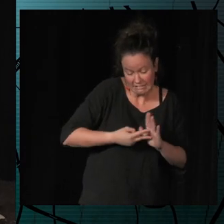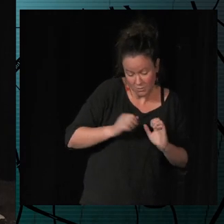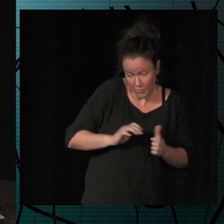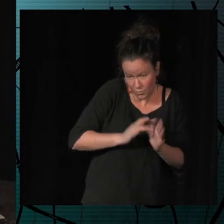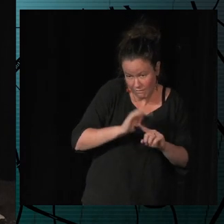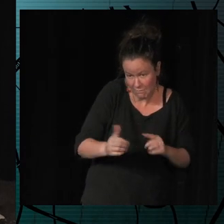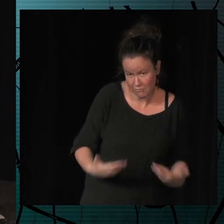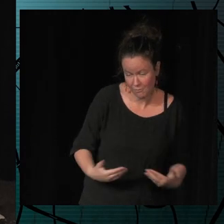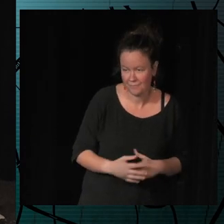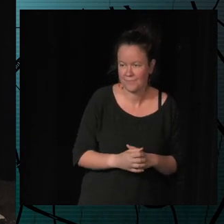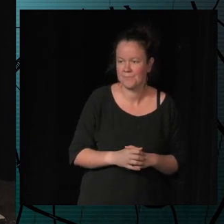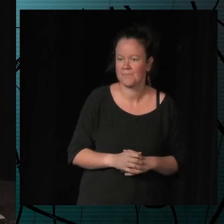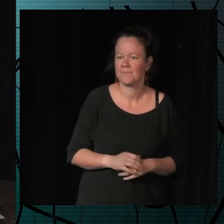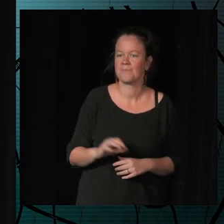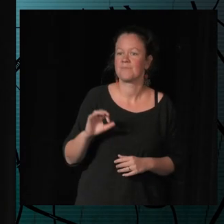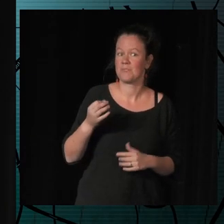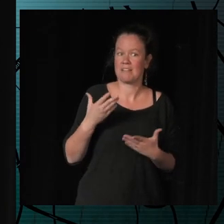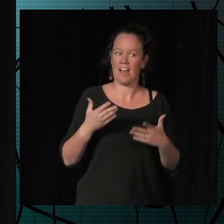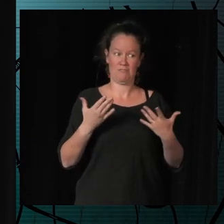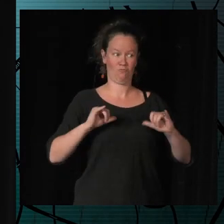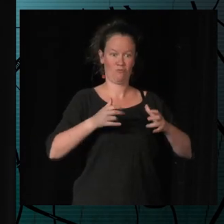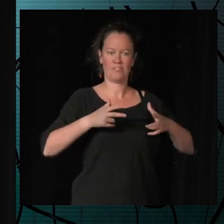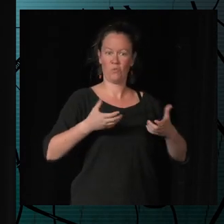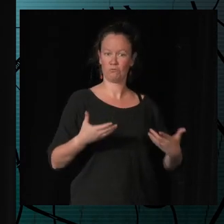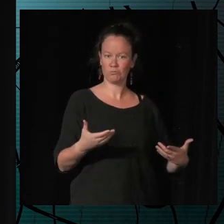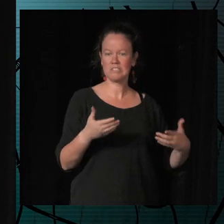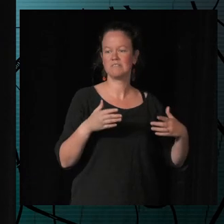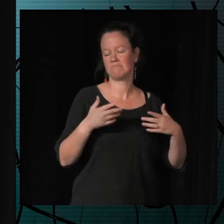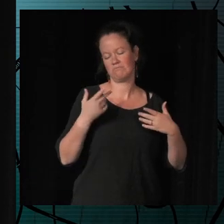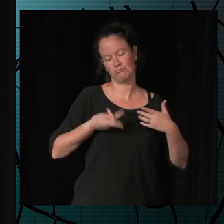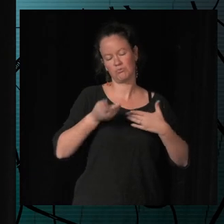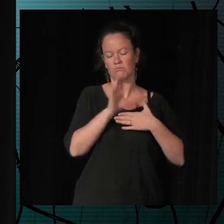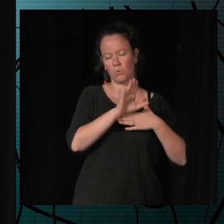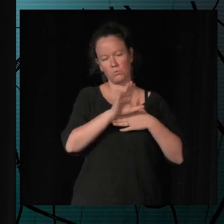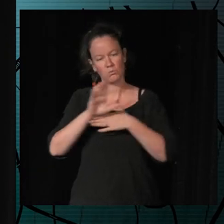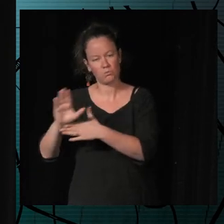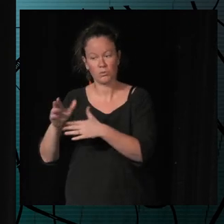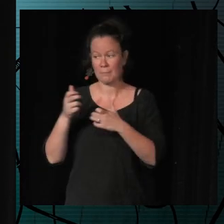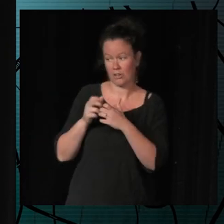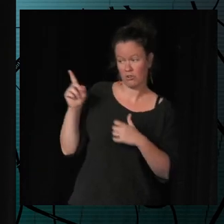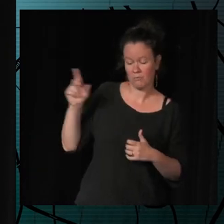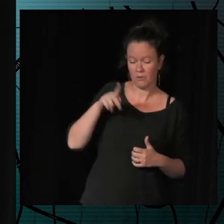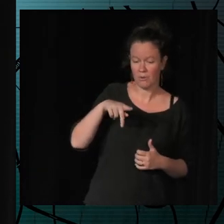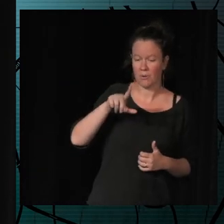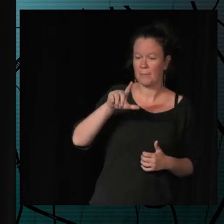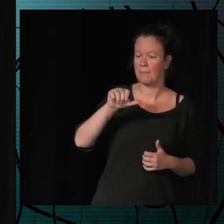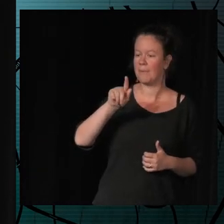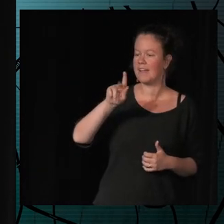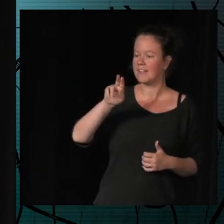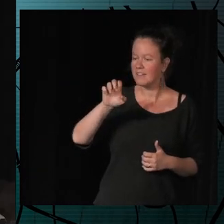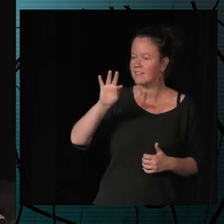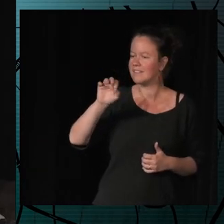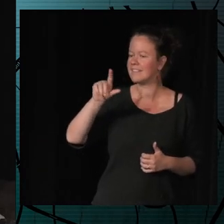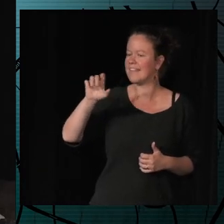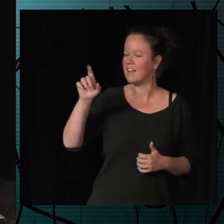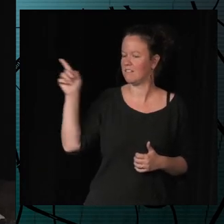et en particulier dans la peur la tendance est plutôt justement à à la volonté de montrer et même pleil c'est un exemple où on montreement c'est extrêmement